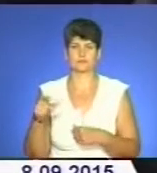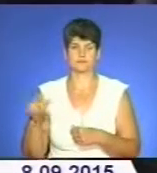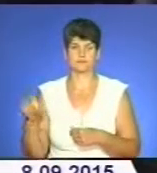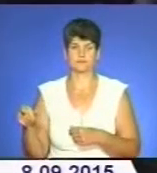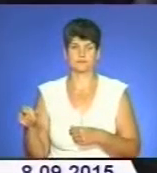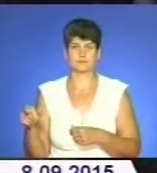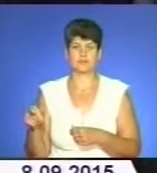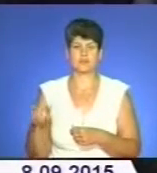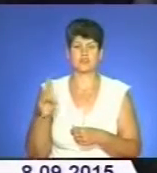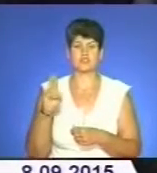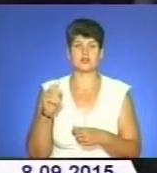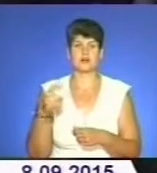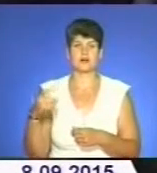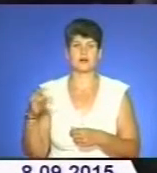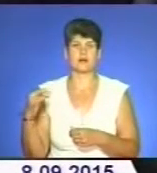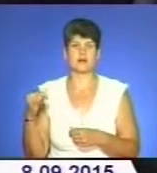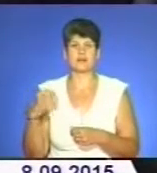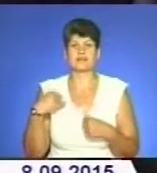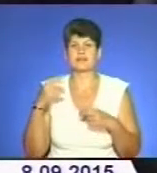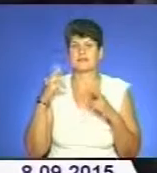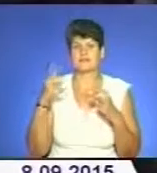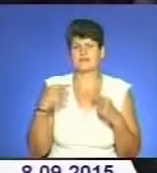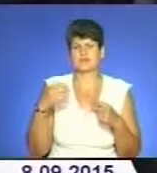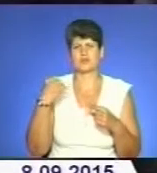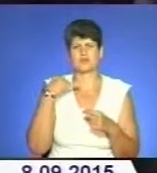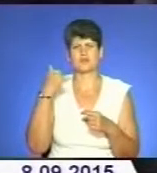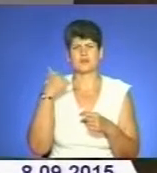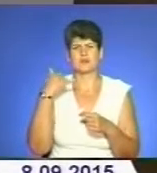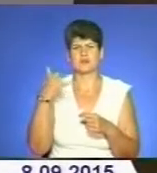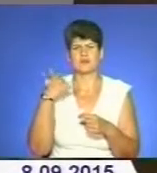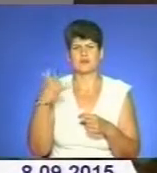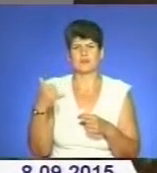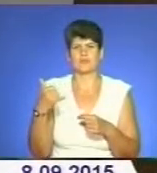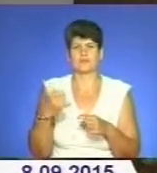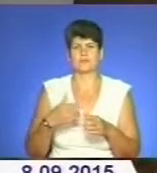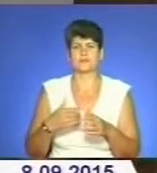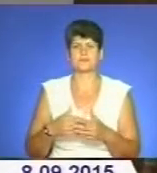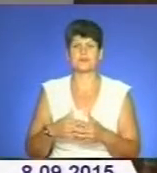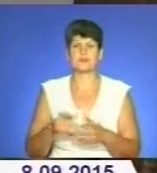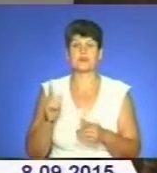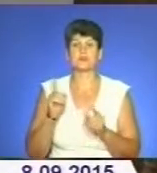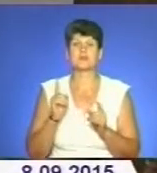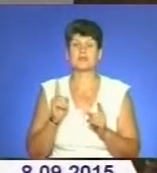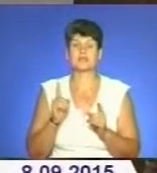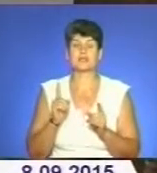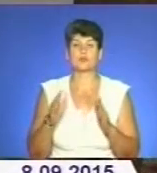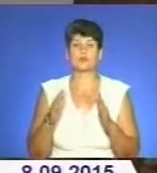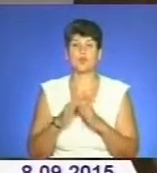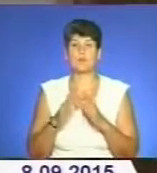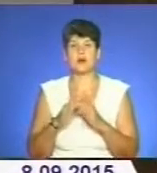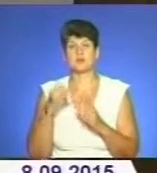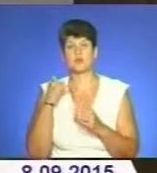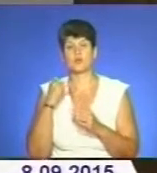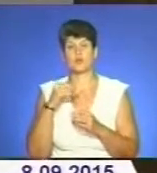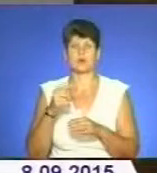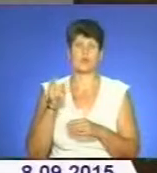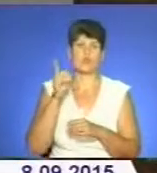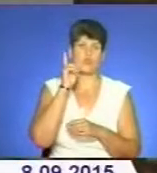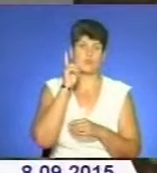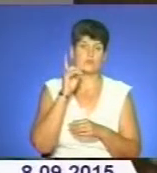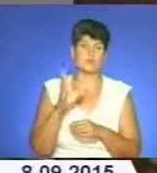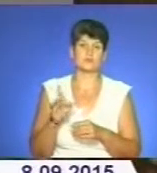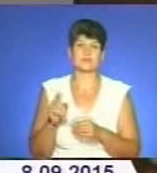Шахрай не знаю, він дзвонить на любі телефони підряд, аби тільки домашні телефони або мобільні, аби